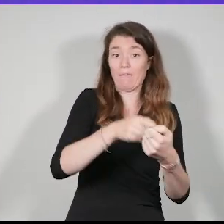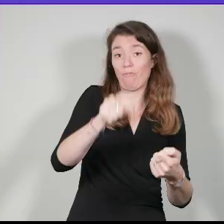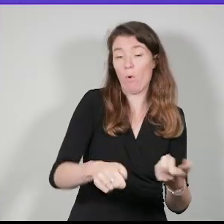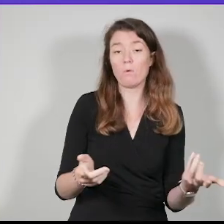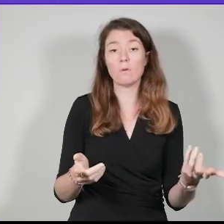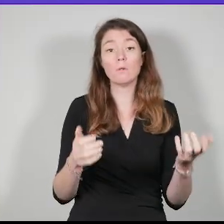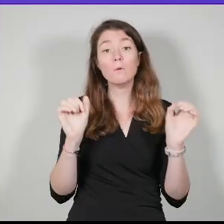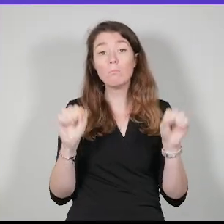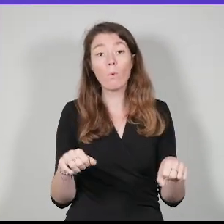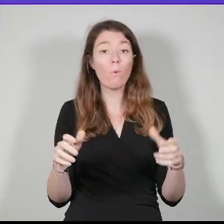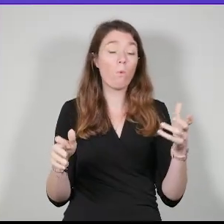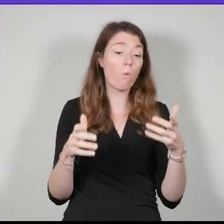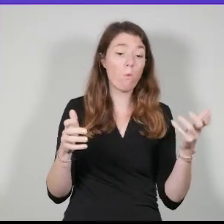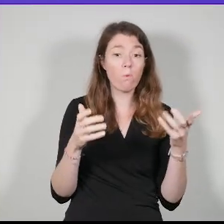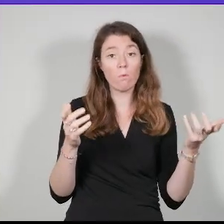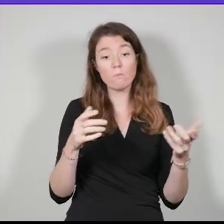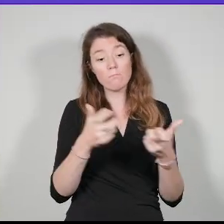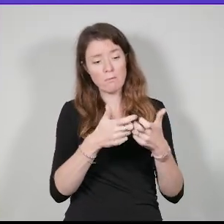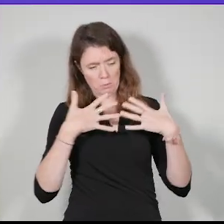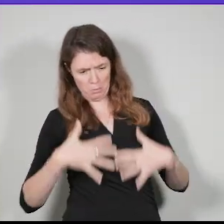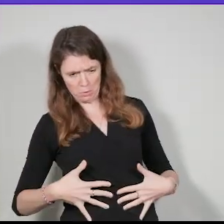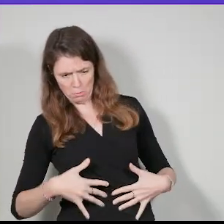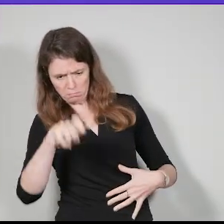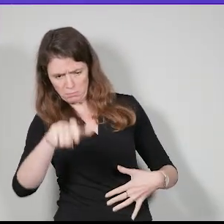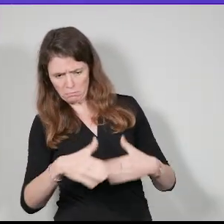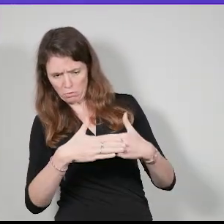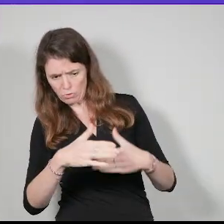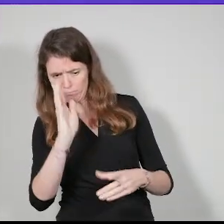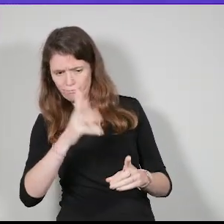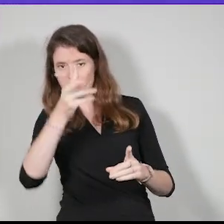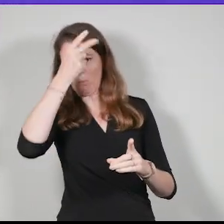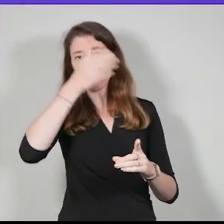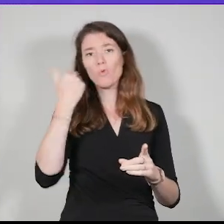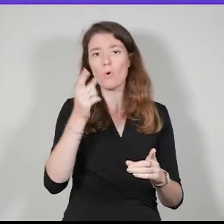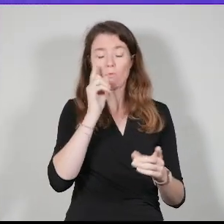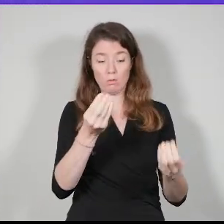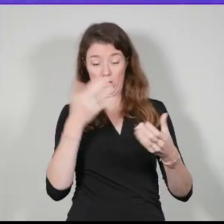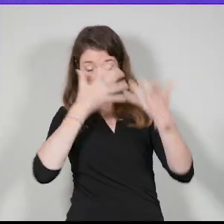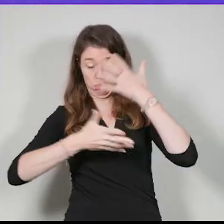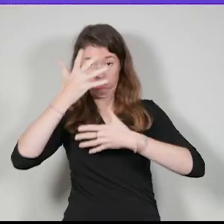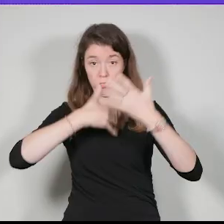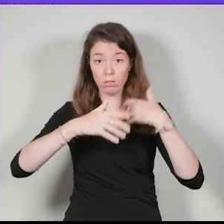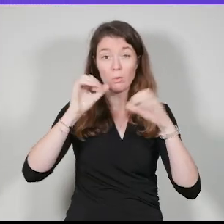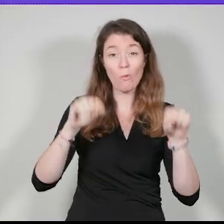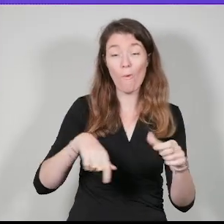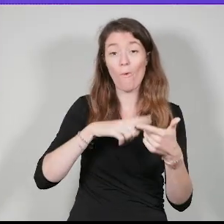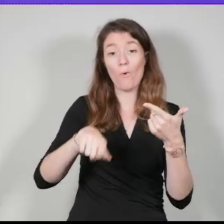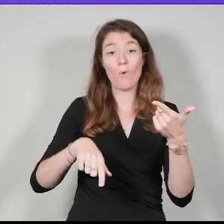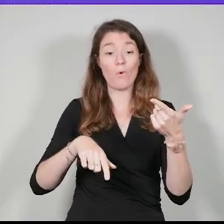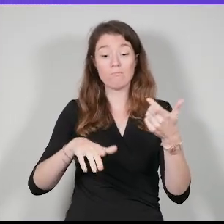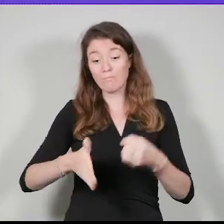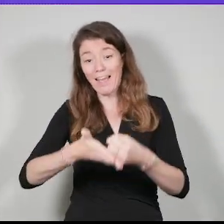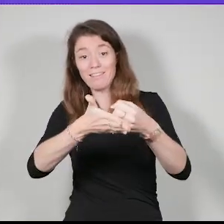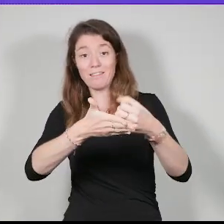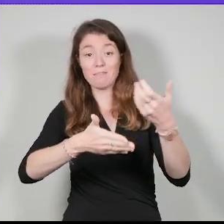aussi bien mieux comprendre des fois un comportement de son proche qui est très déstabilisant. Ça peut être aussi